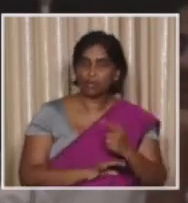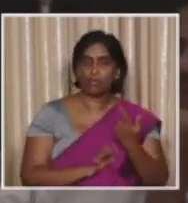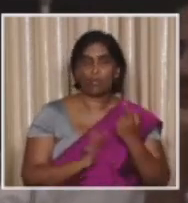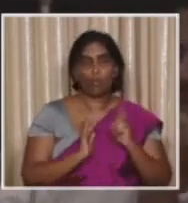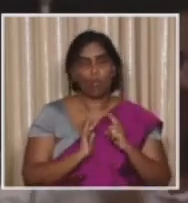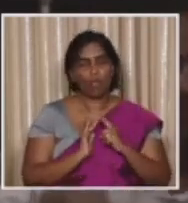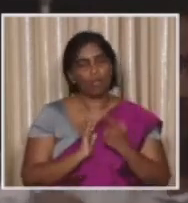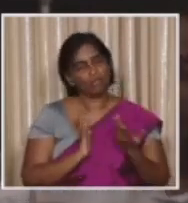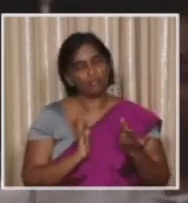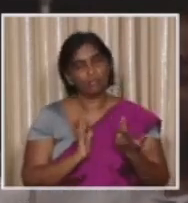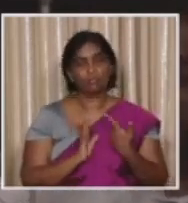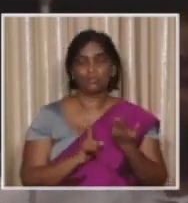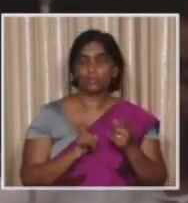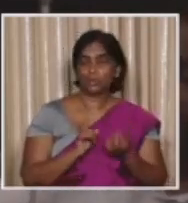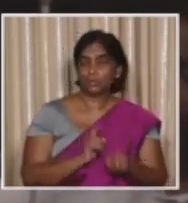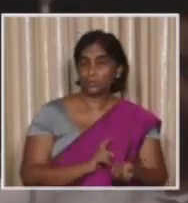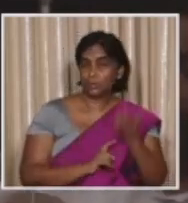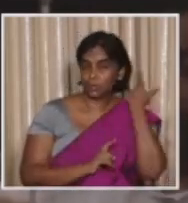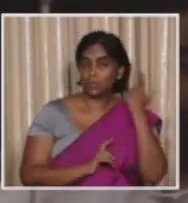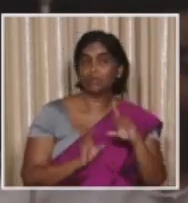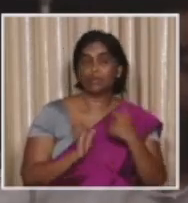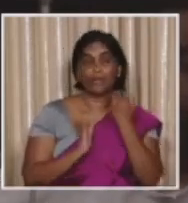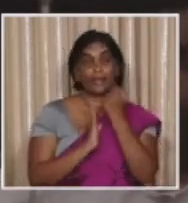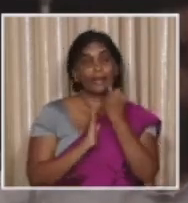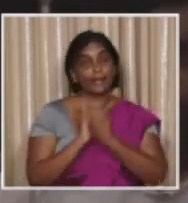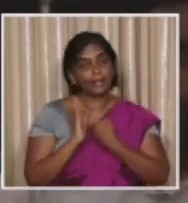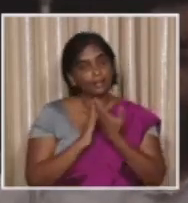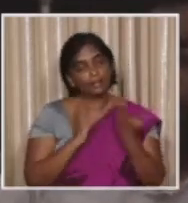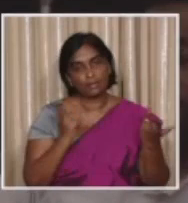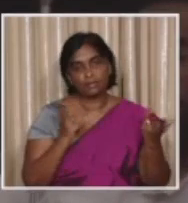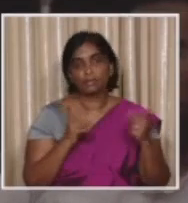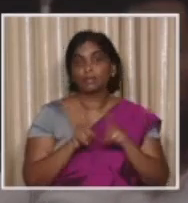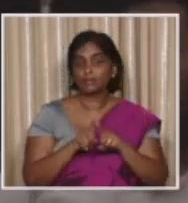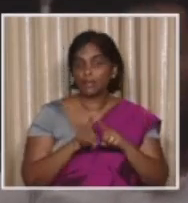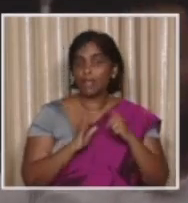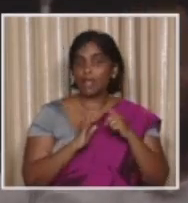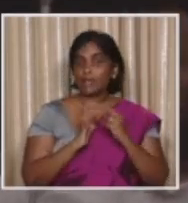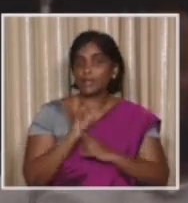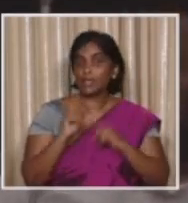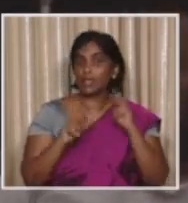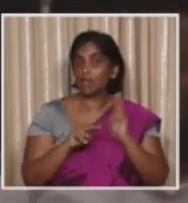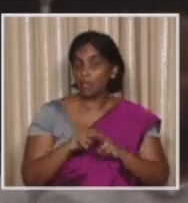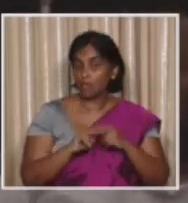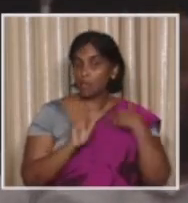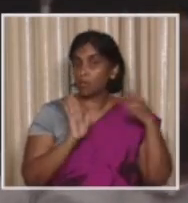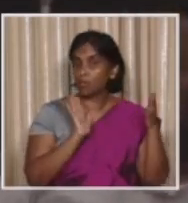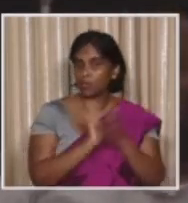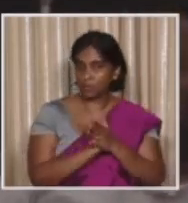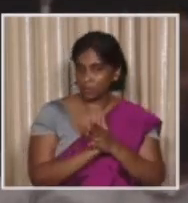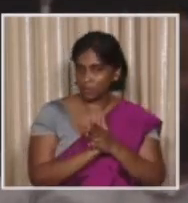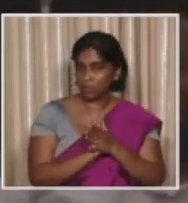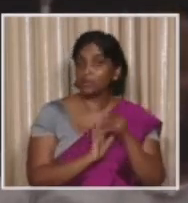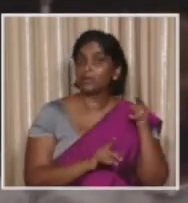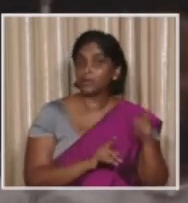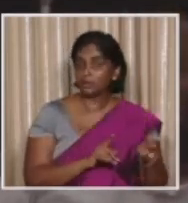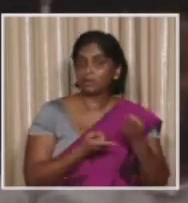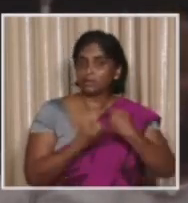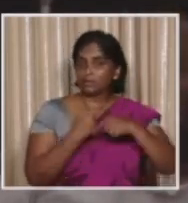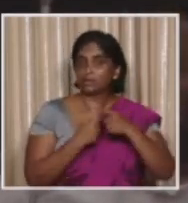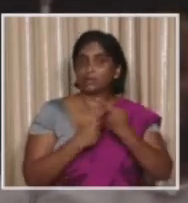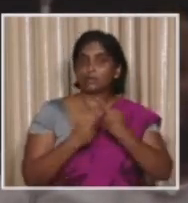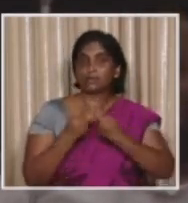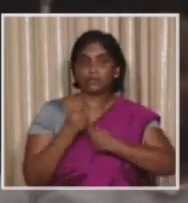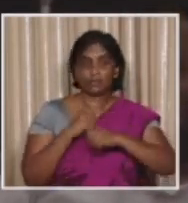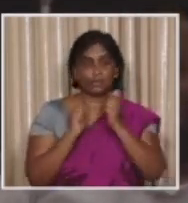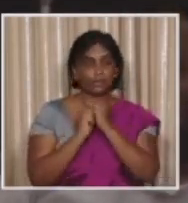පොලියට ගන්න යන්න පුළුවන්, විවිධ කොන්දේසිත් එක්ක යන්න පුළුවන්. හැබැයි ජාත්‍යන්තර මුල්ල අර මුදලත් එක්ක මේ ප්‍රතිව්‍යුහගත